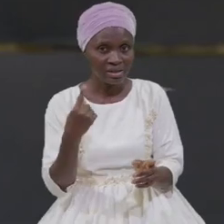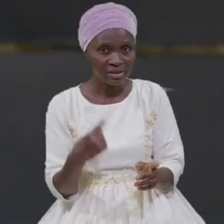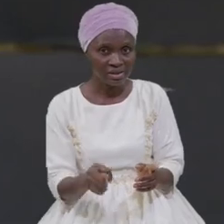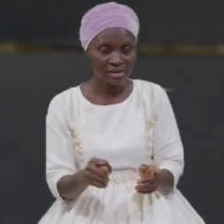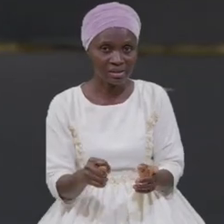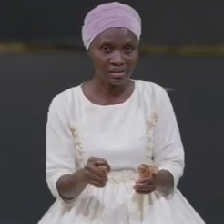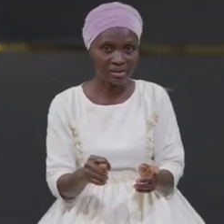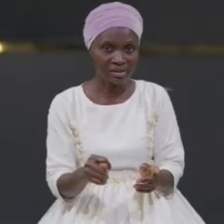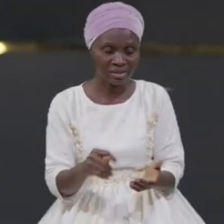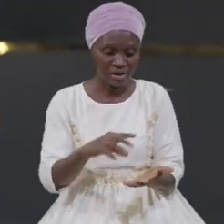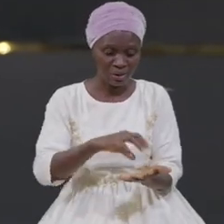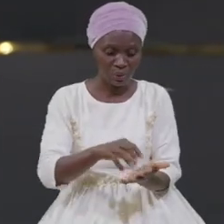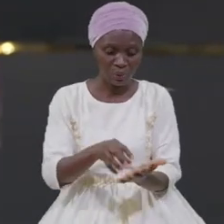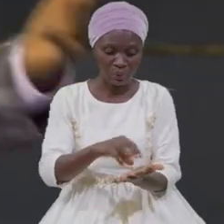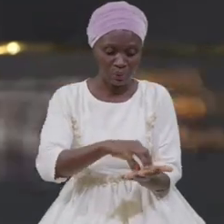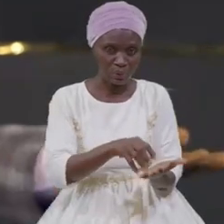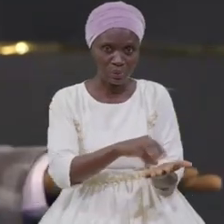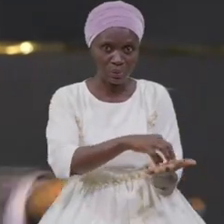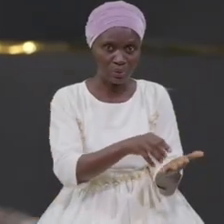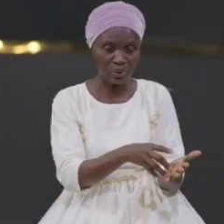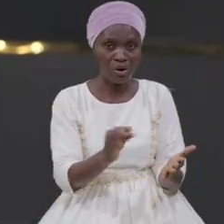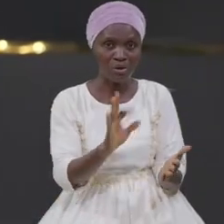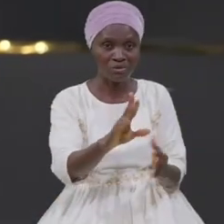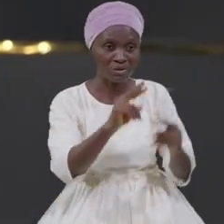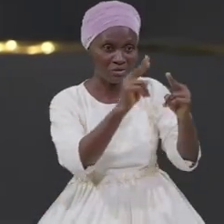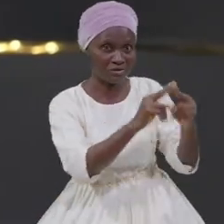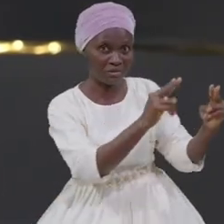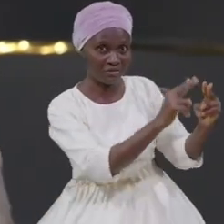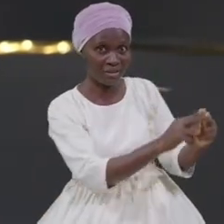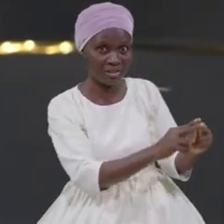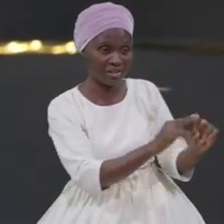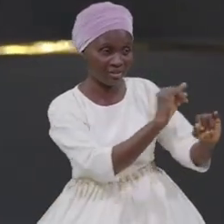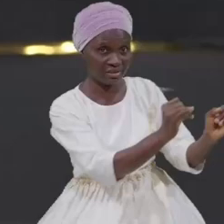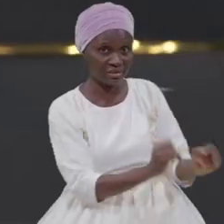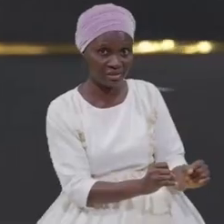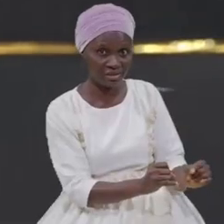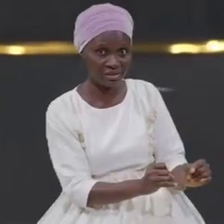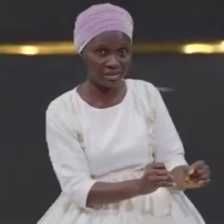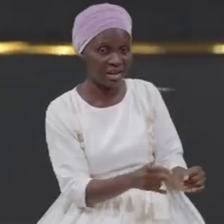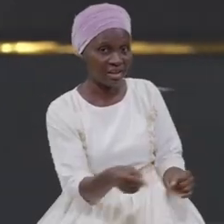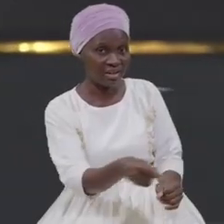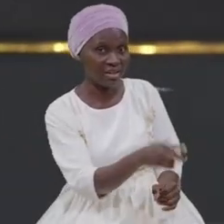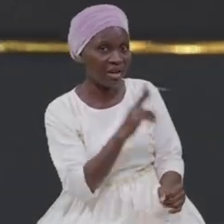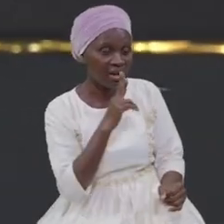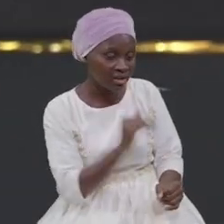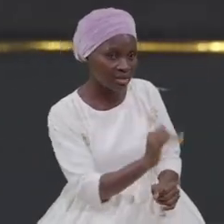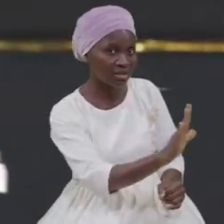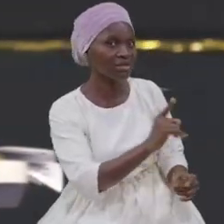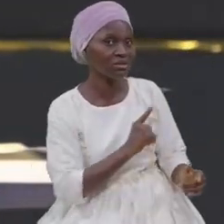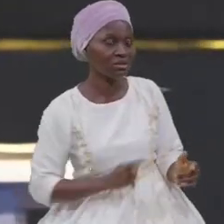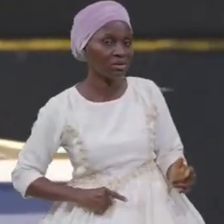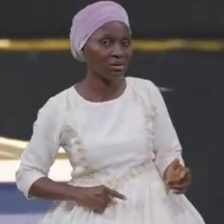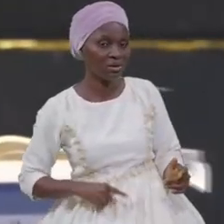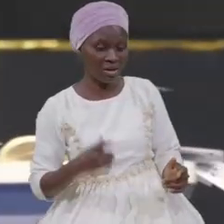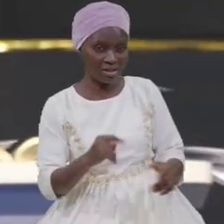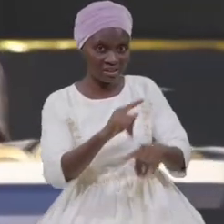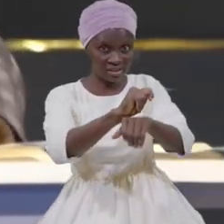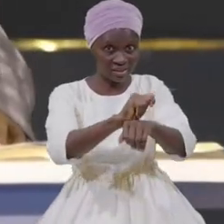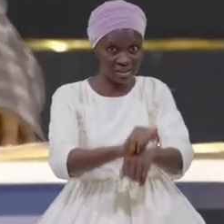les concoctions de ton village sont toujours Seigneur. Les traditions de ta